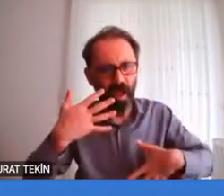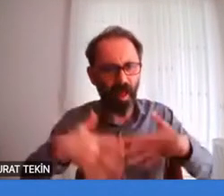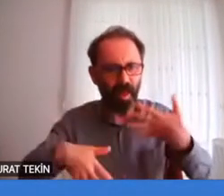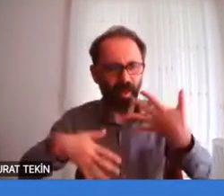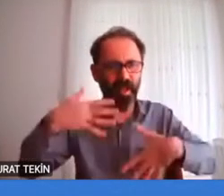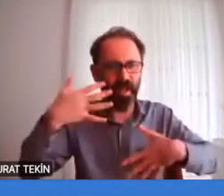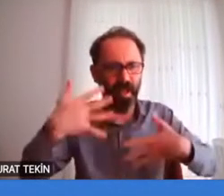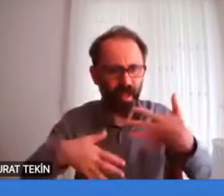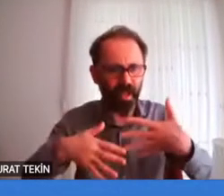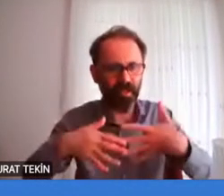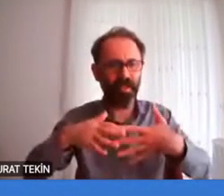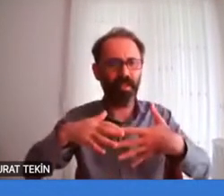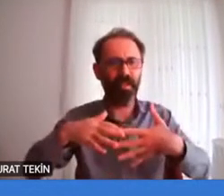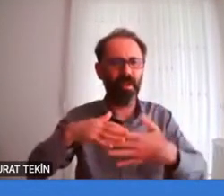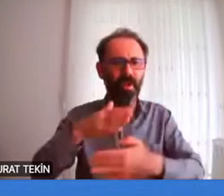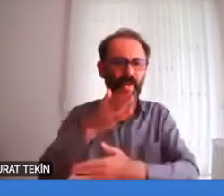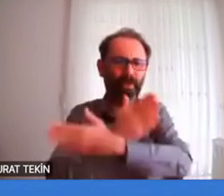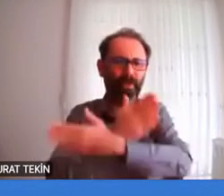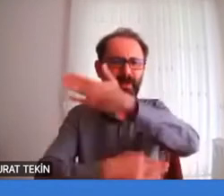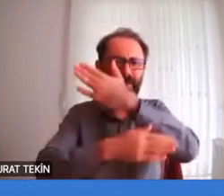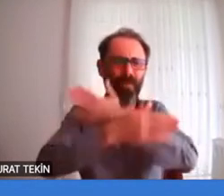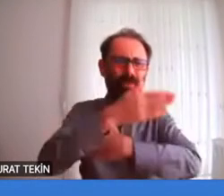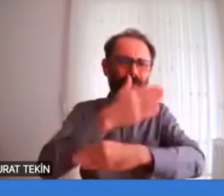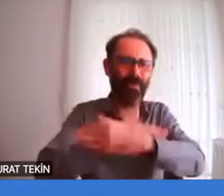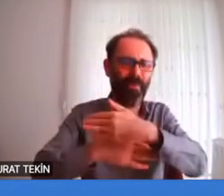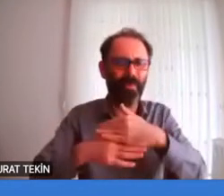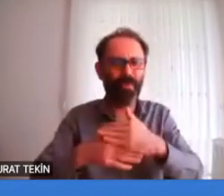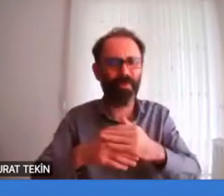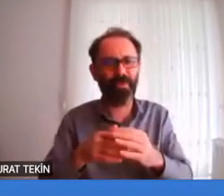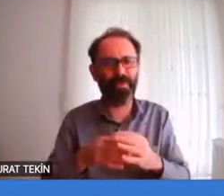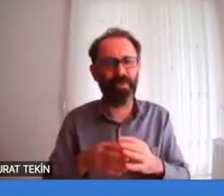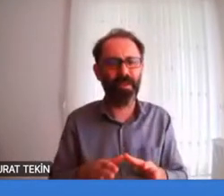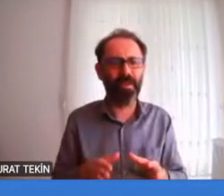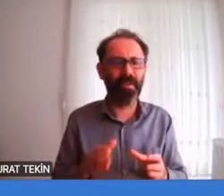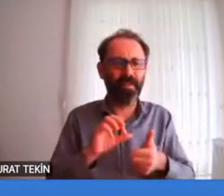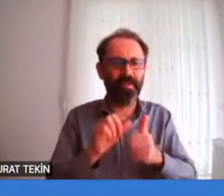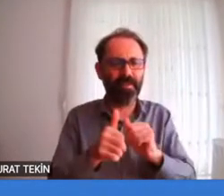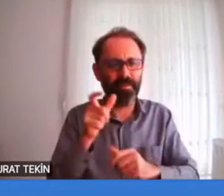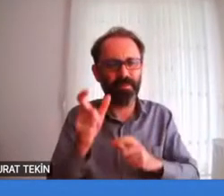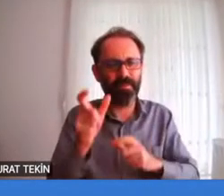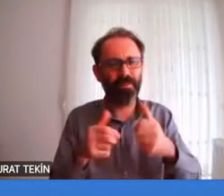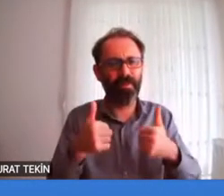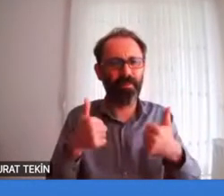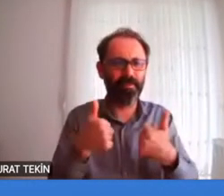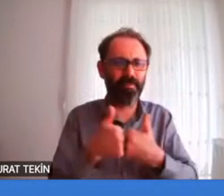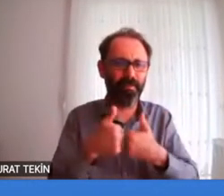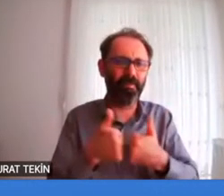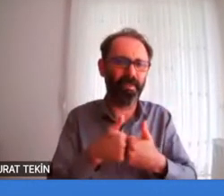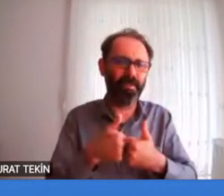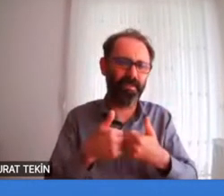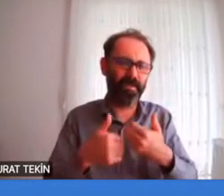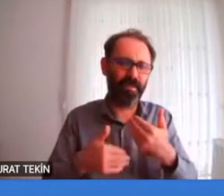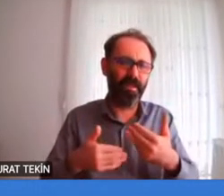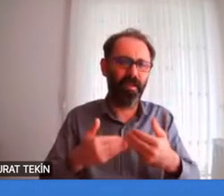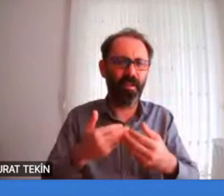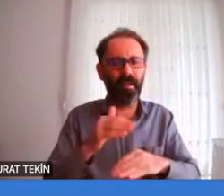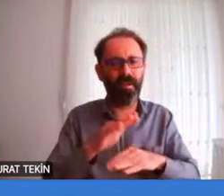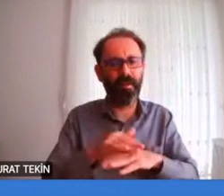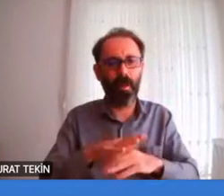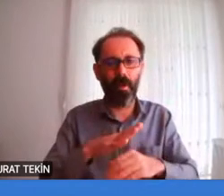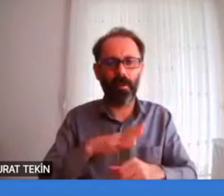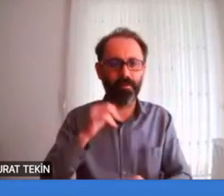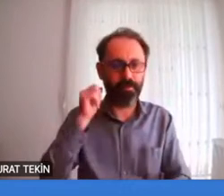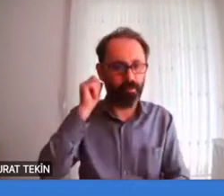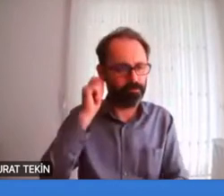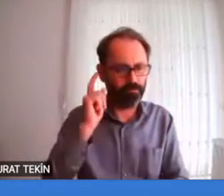Yorgun, çok yoruluyorlar. Taviz vermiyorlar. Bu işte sevdikleri için, zaten disiplini çalıştıkları